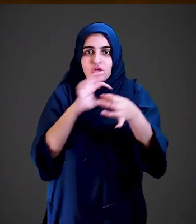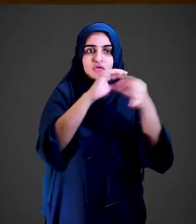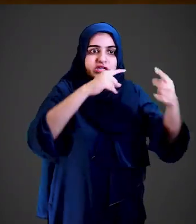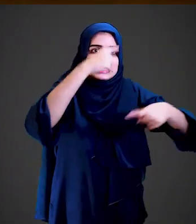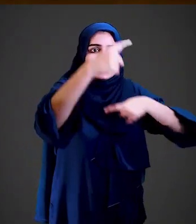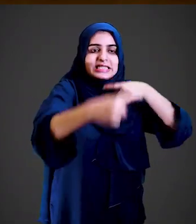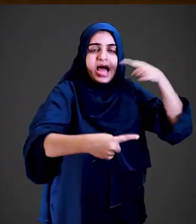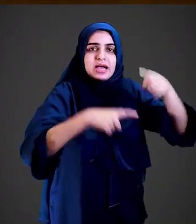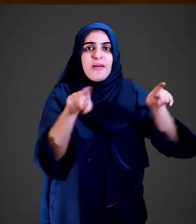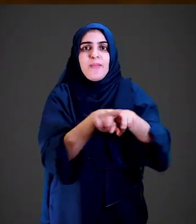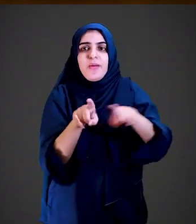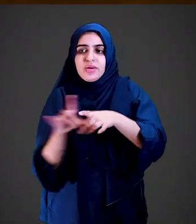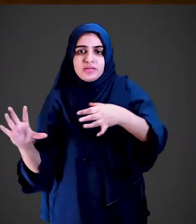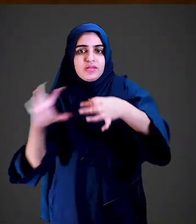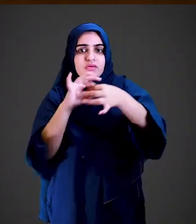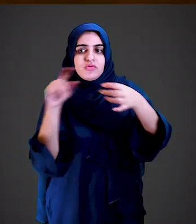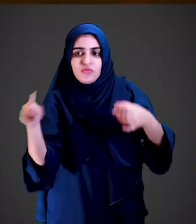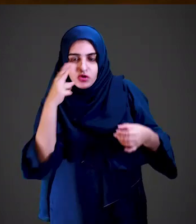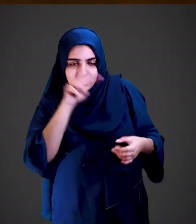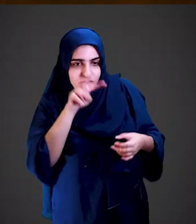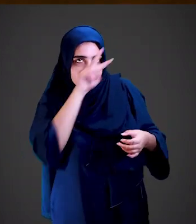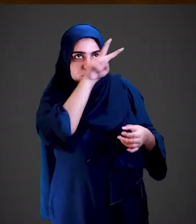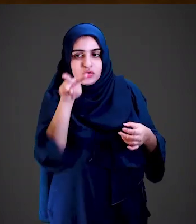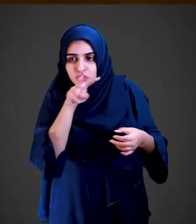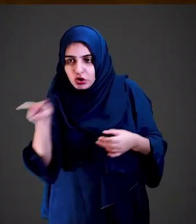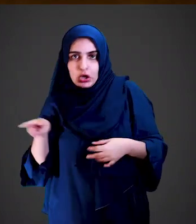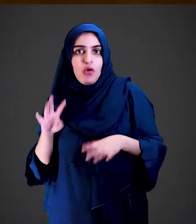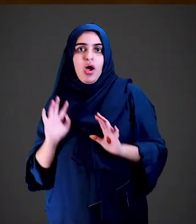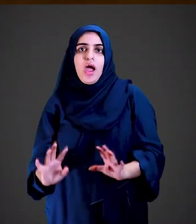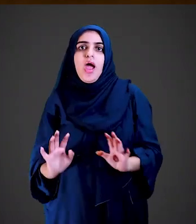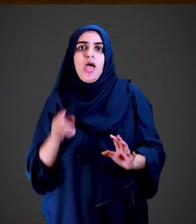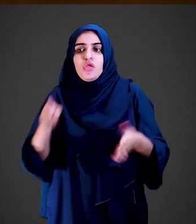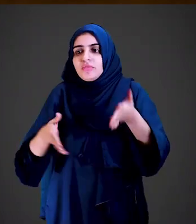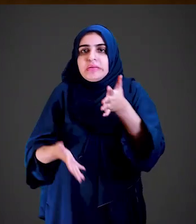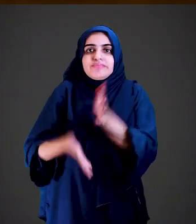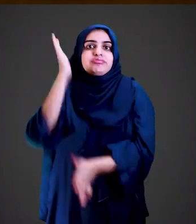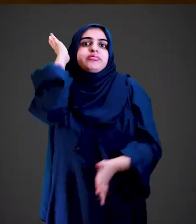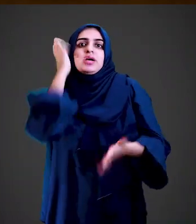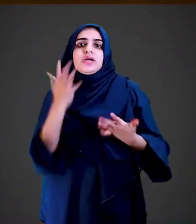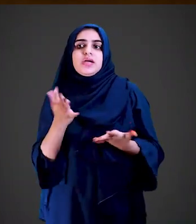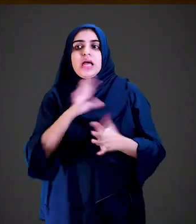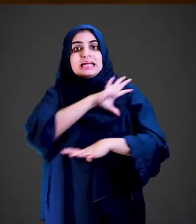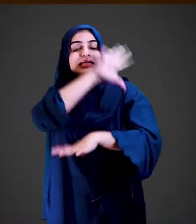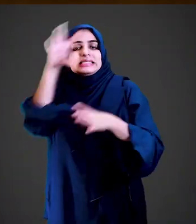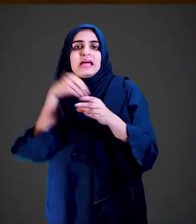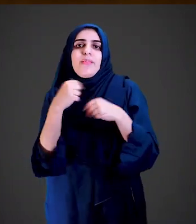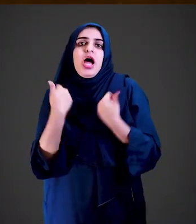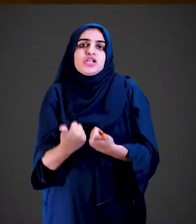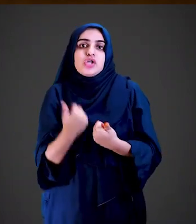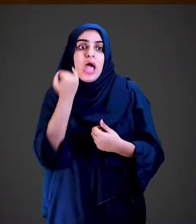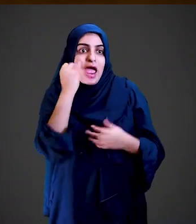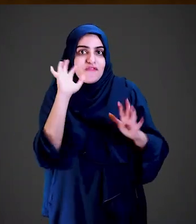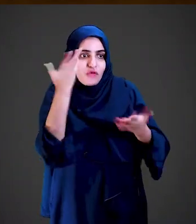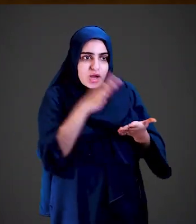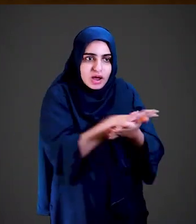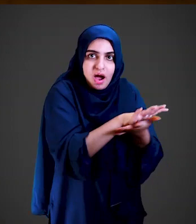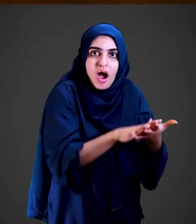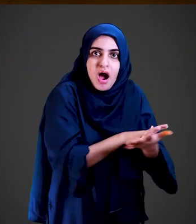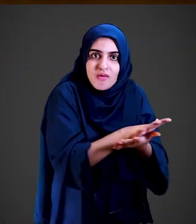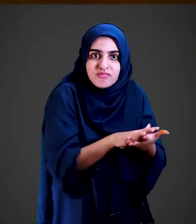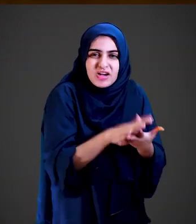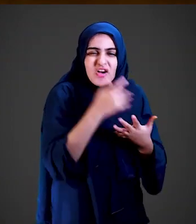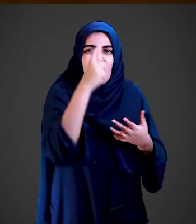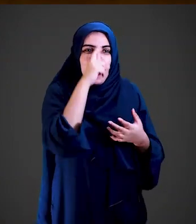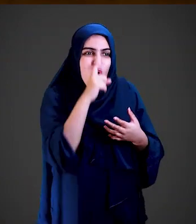مونٹر کر رہے ہیں اور دیکھ رہے ہیں اور سب کی نظر سے گزر رہا ہے جہاں پر کہیں پر ایسا کوئی گھپلا ہوتا ہے جہاں پر اس کی اندر